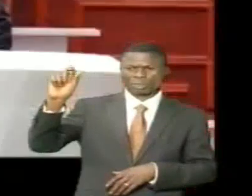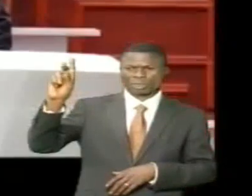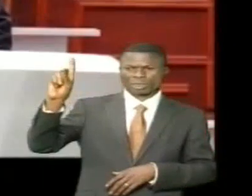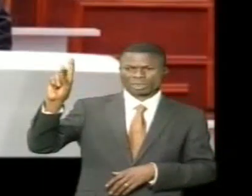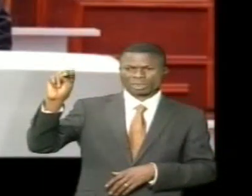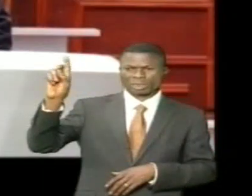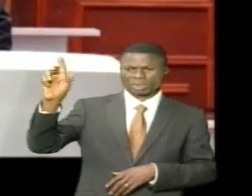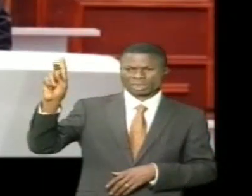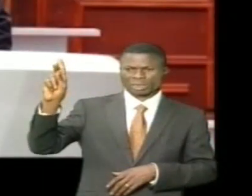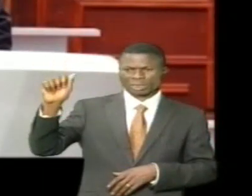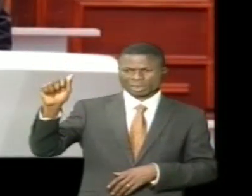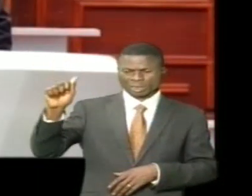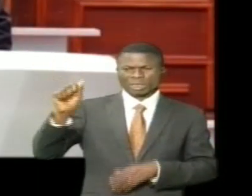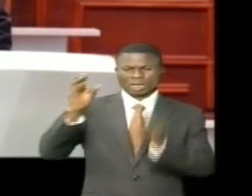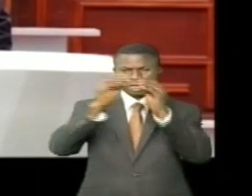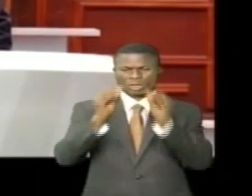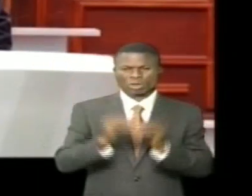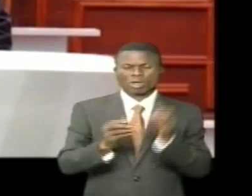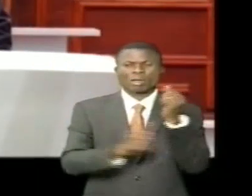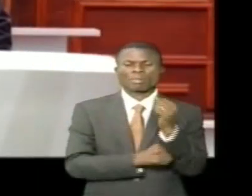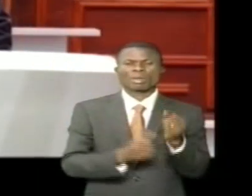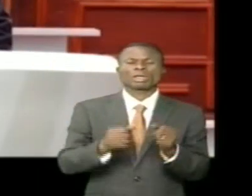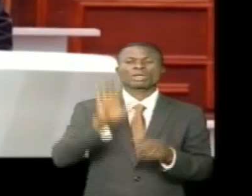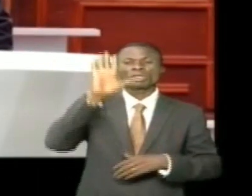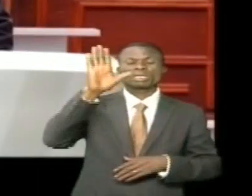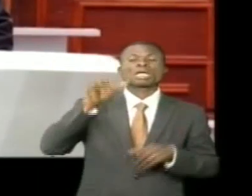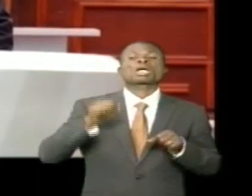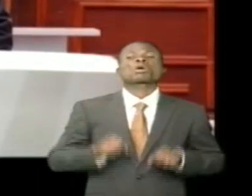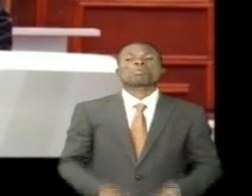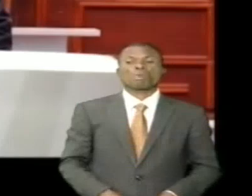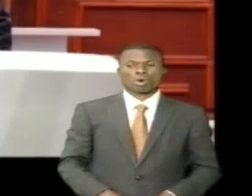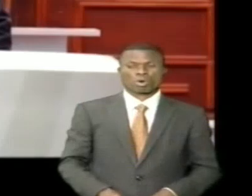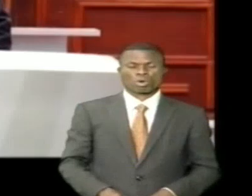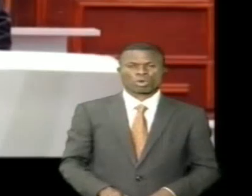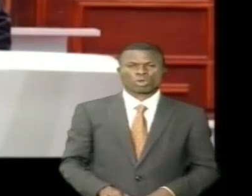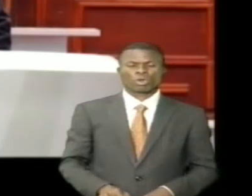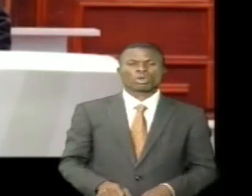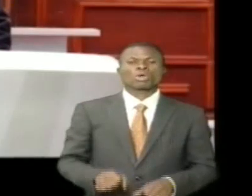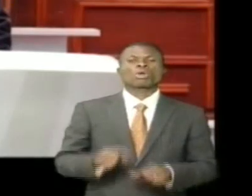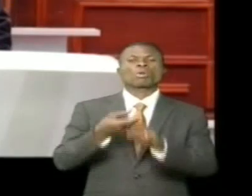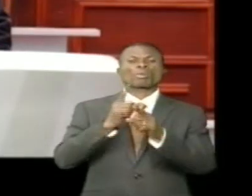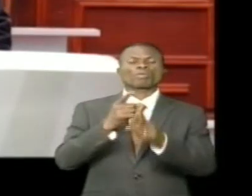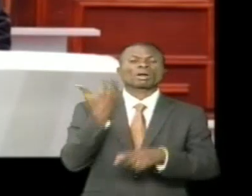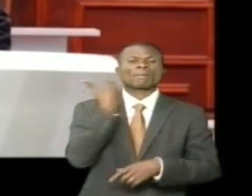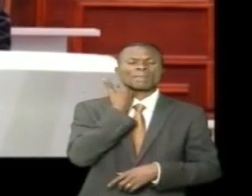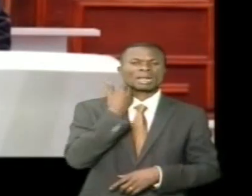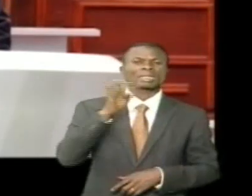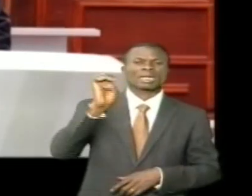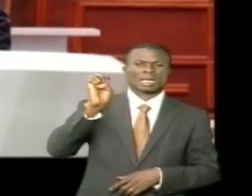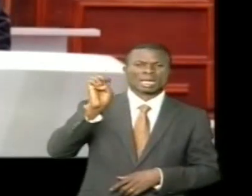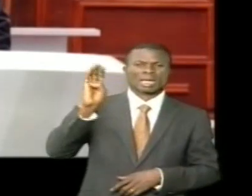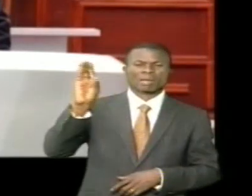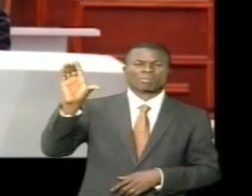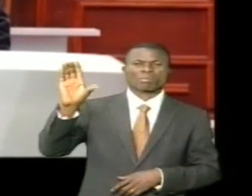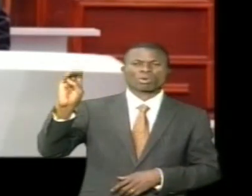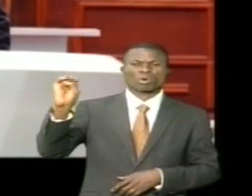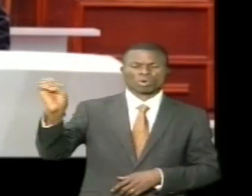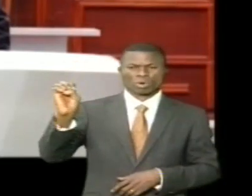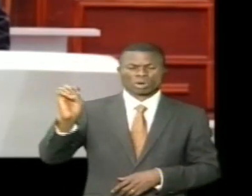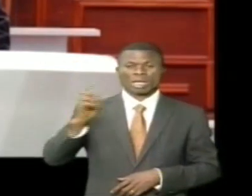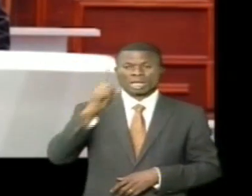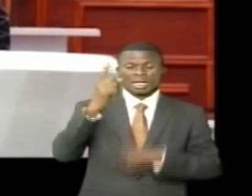5 décès survenus dans la communauté sous un tableau de maladie à virus Ebola, dont un cadavre a été testé